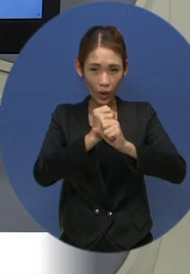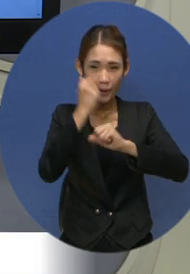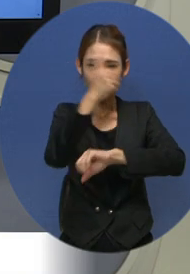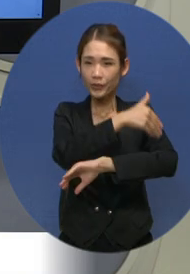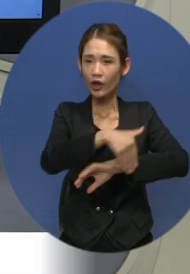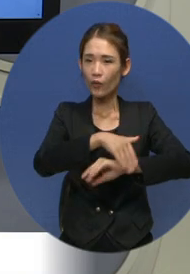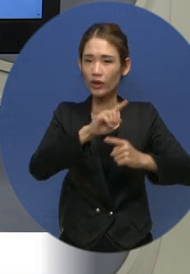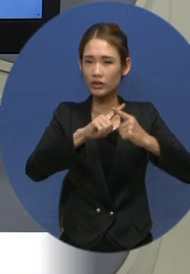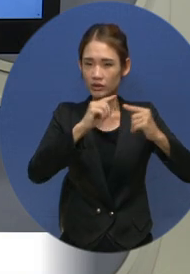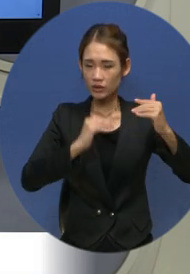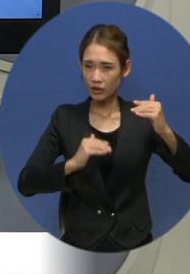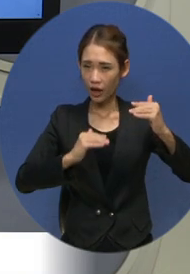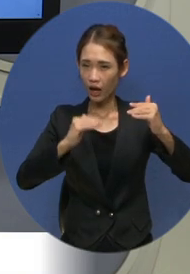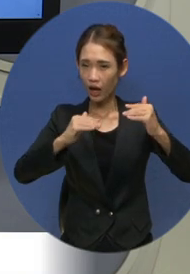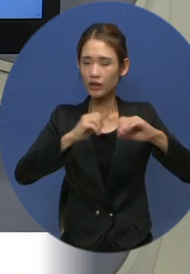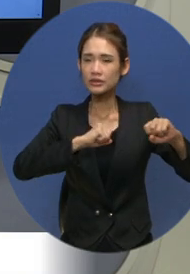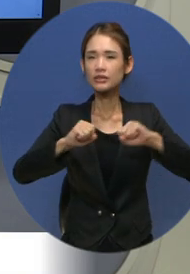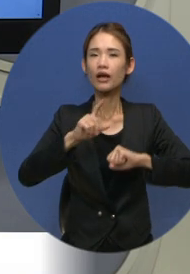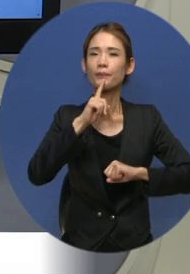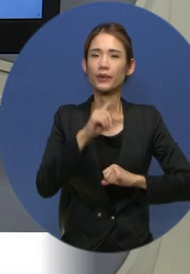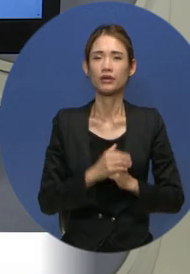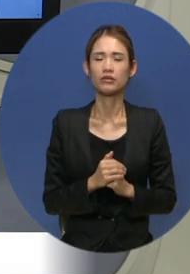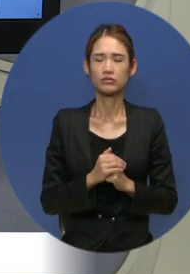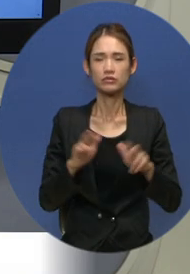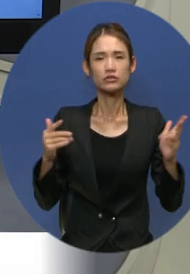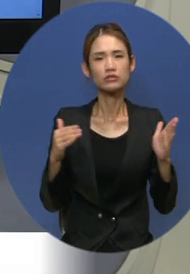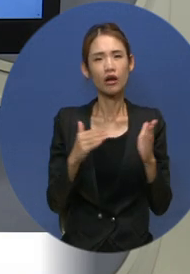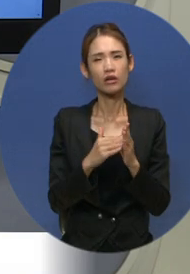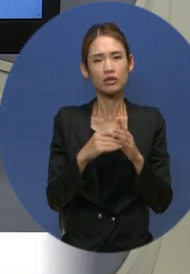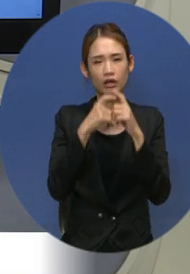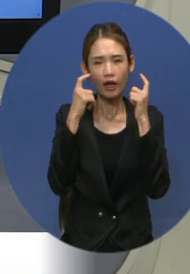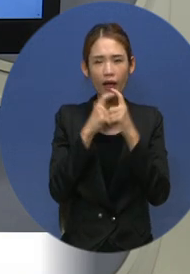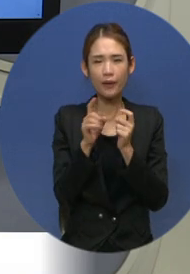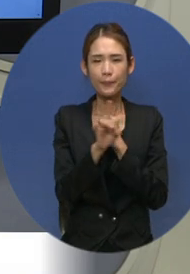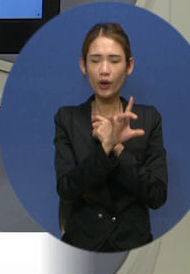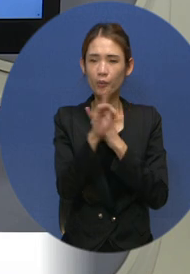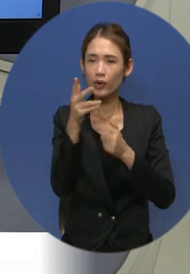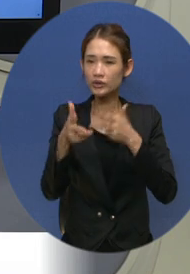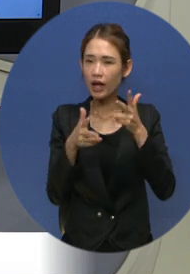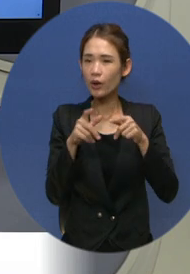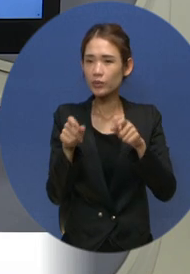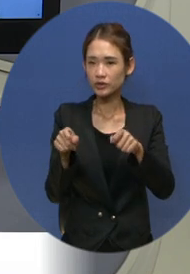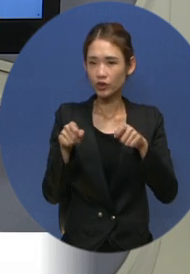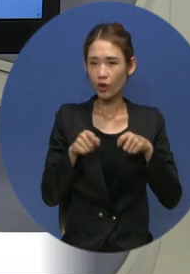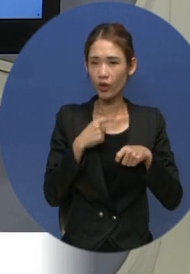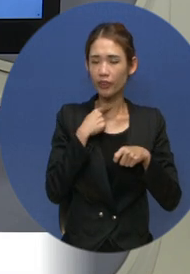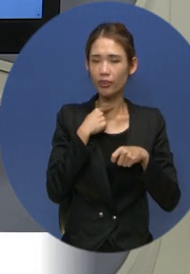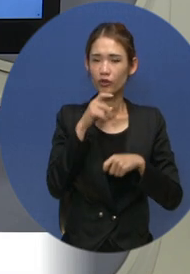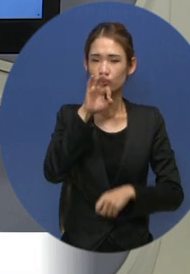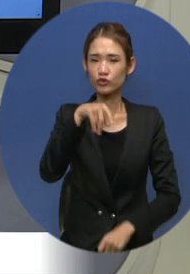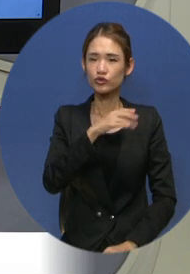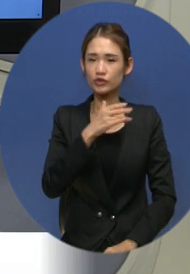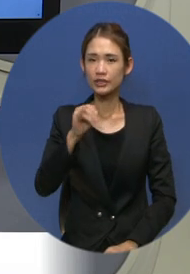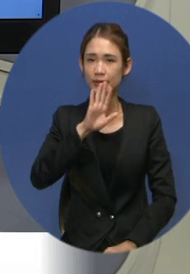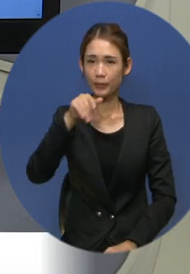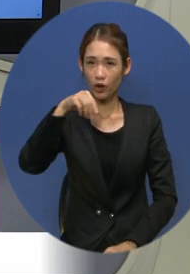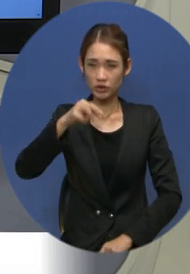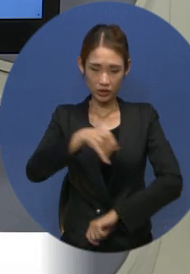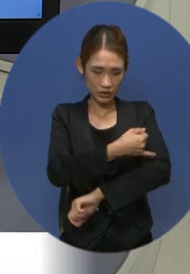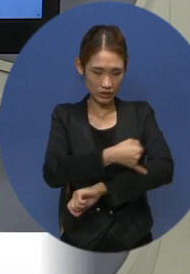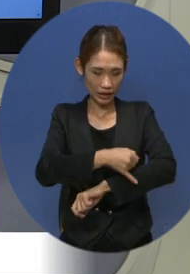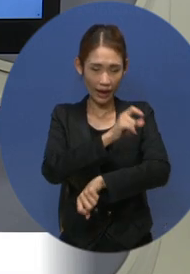이행하게 따고 밝혔는데요 지금까지 개별 사업별로 적용 해왔던 유니버설 디자인을 서울시